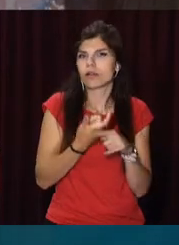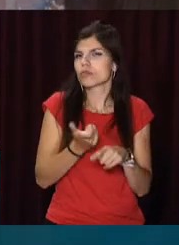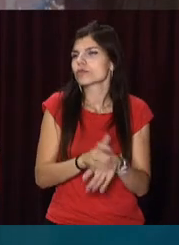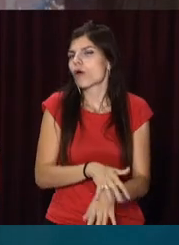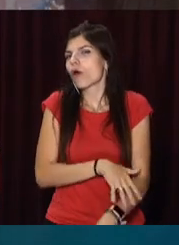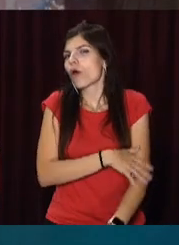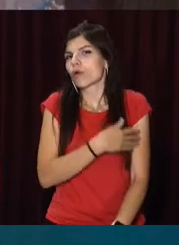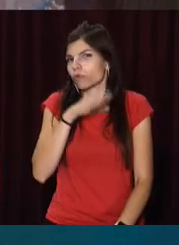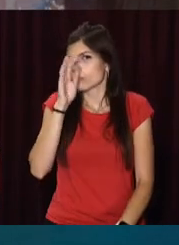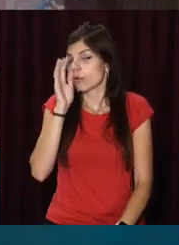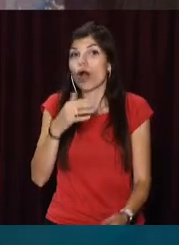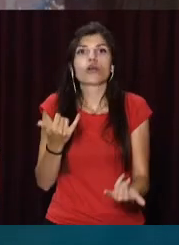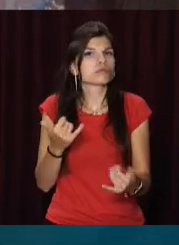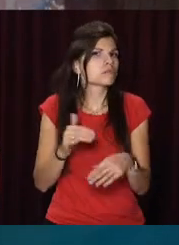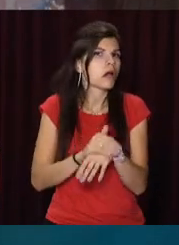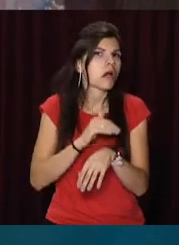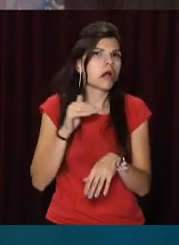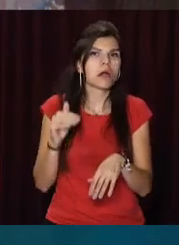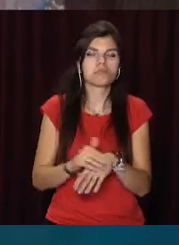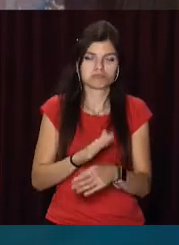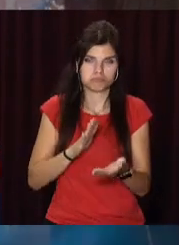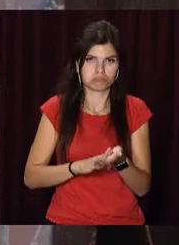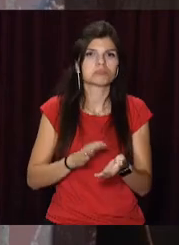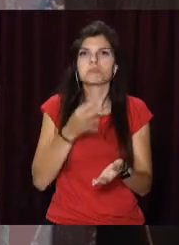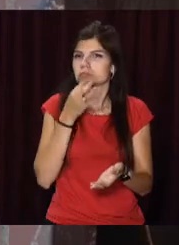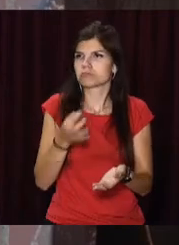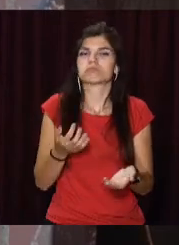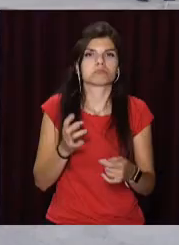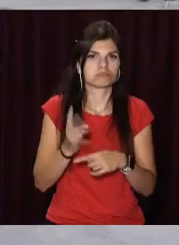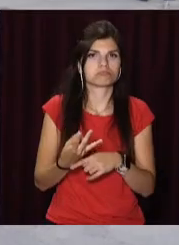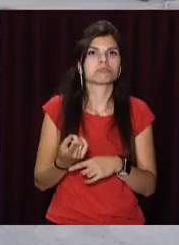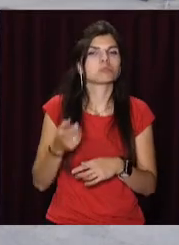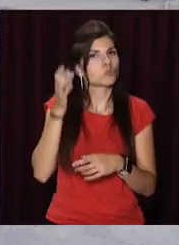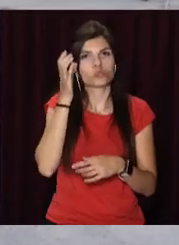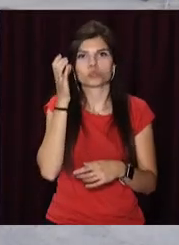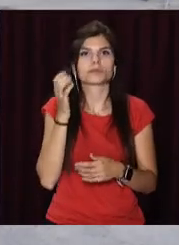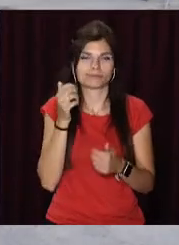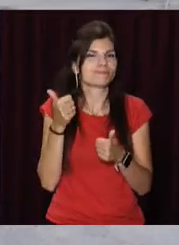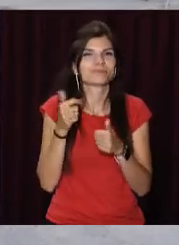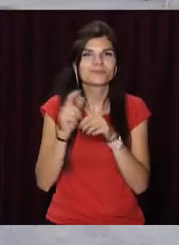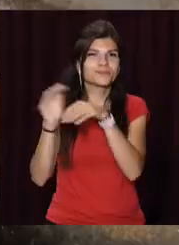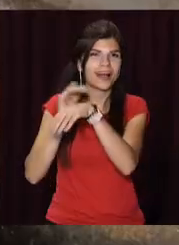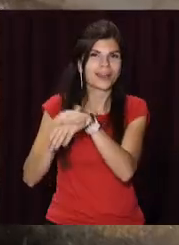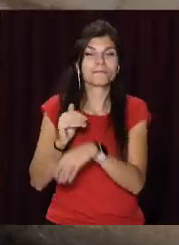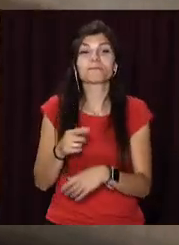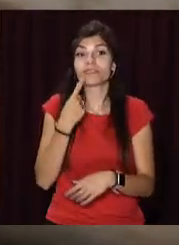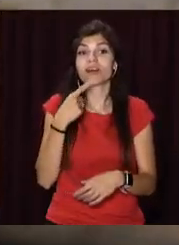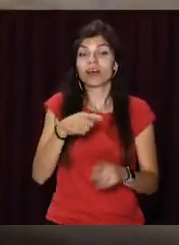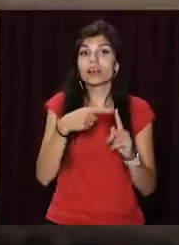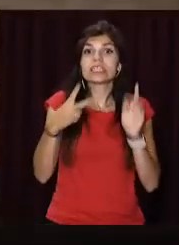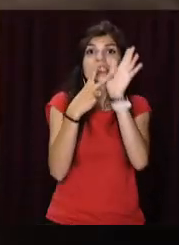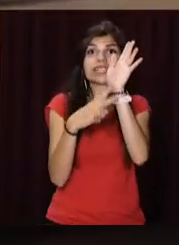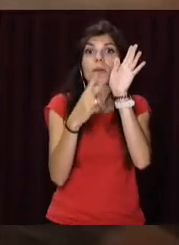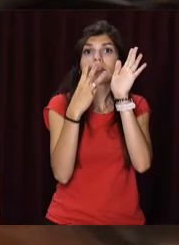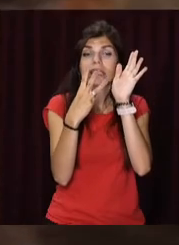довге діло було. А зараз молодці, я ж нічого не можу сказати. За три роки мешканці 73 рази зверталися